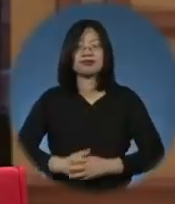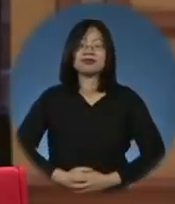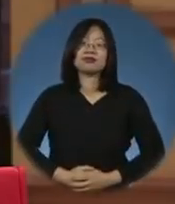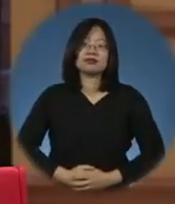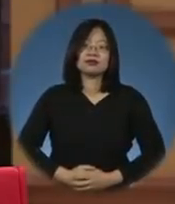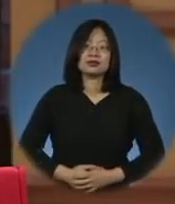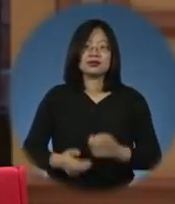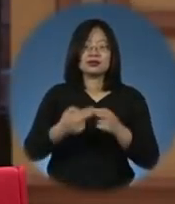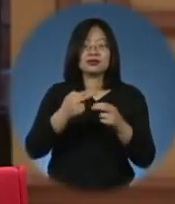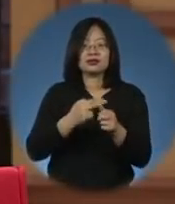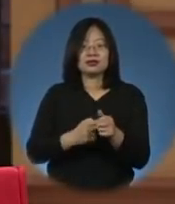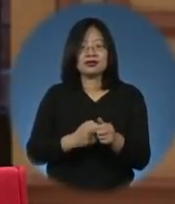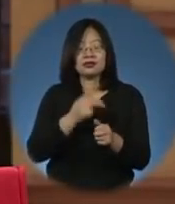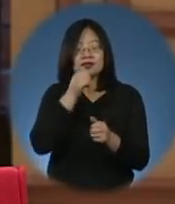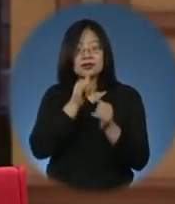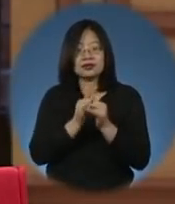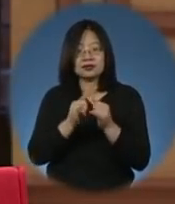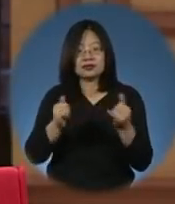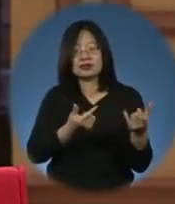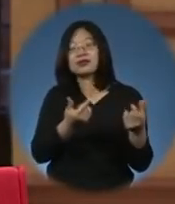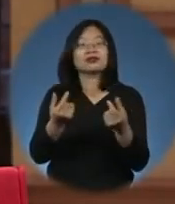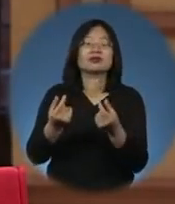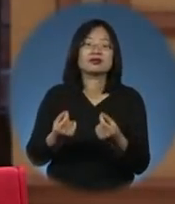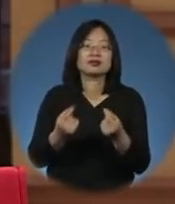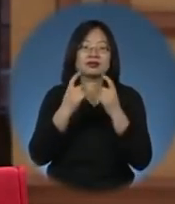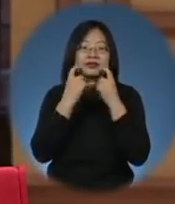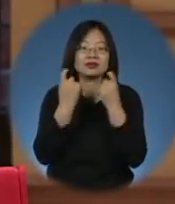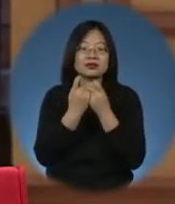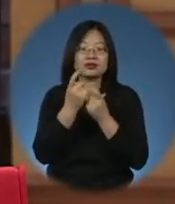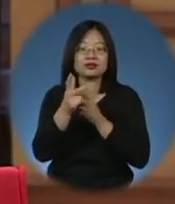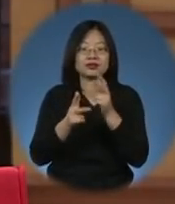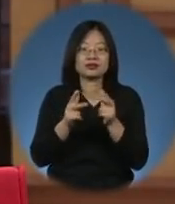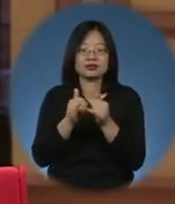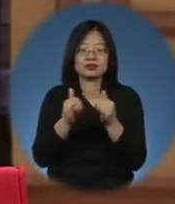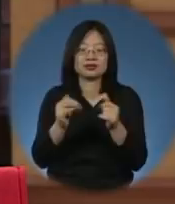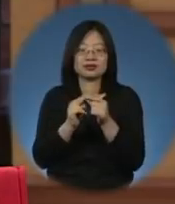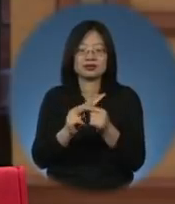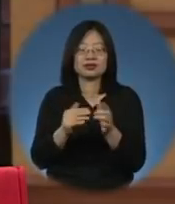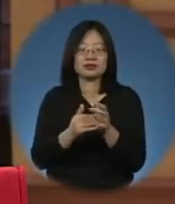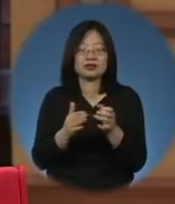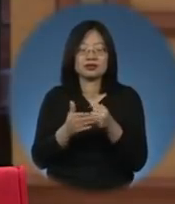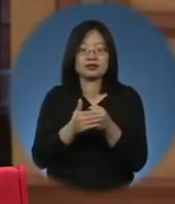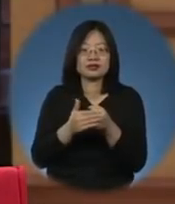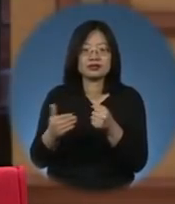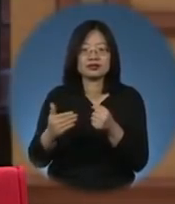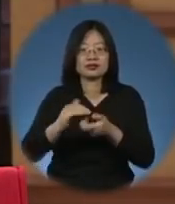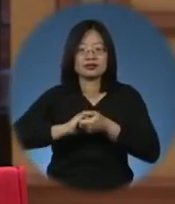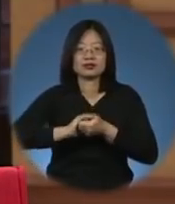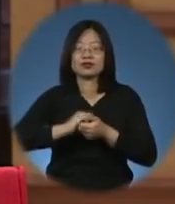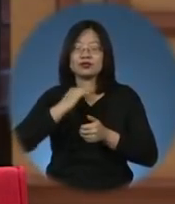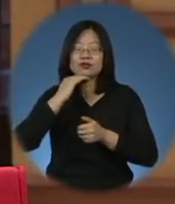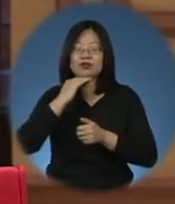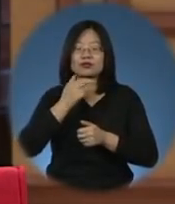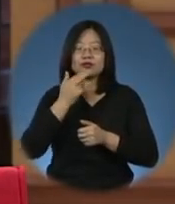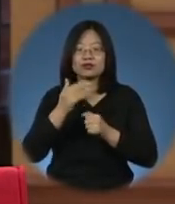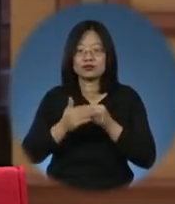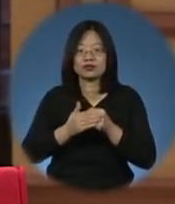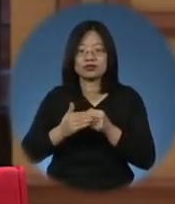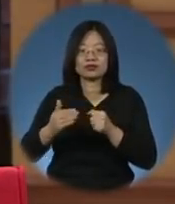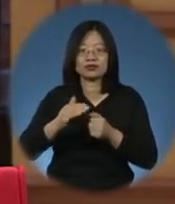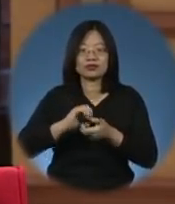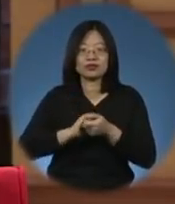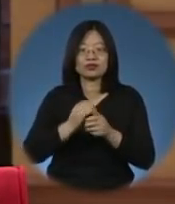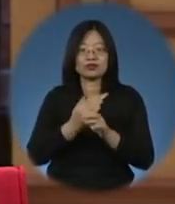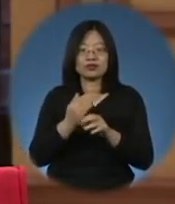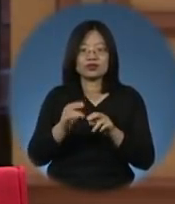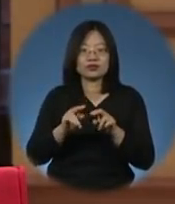의사나 변호사는 다 자기 개인 사업자이기 때문에 그 정년이 없잖아요. 맞아요, 맞아요. 예, 정년이 있으면